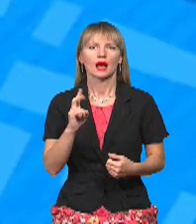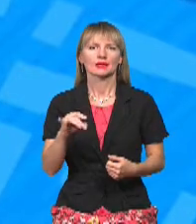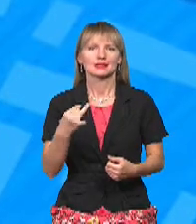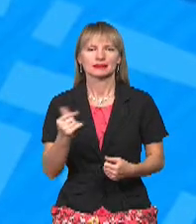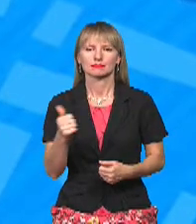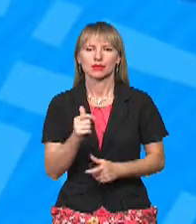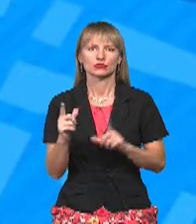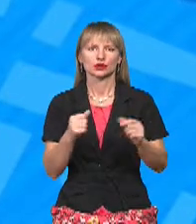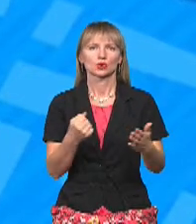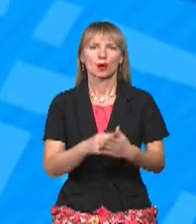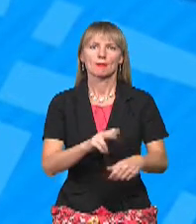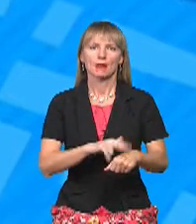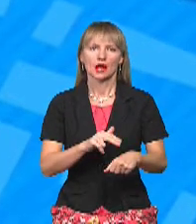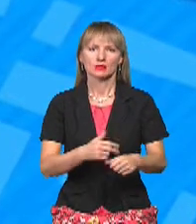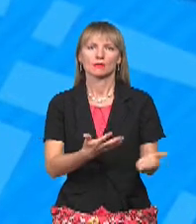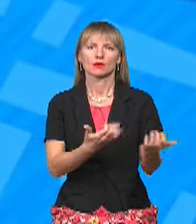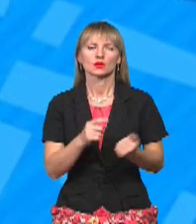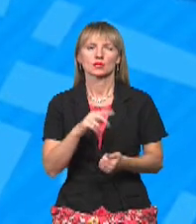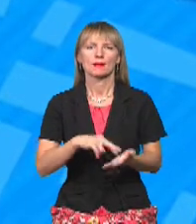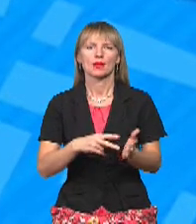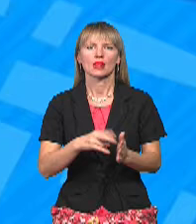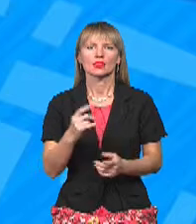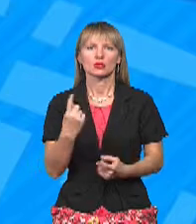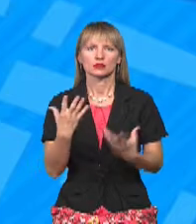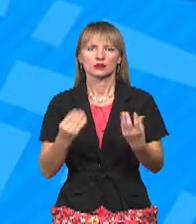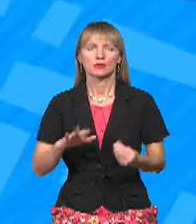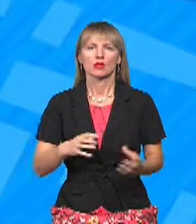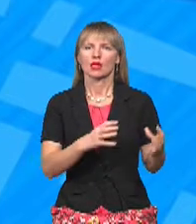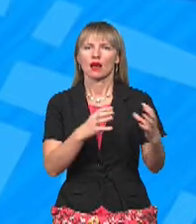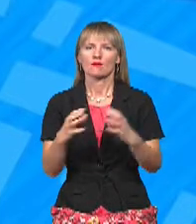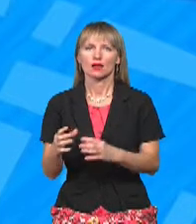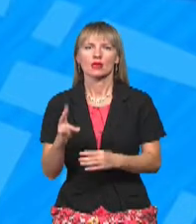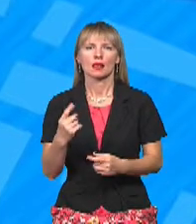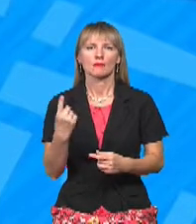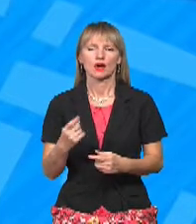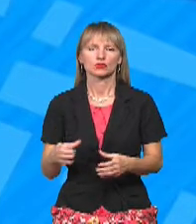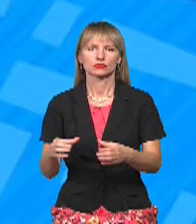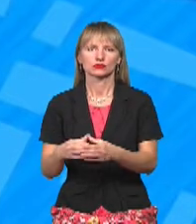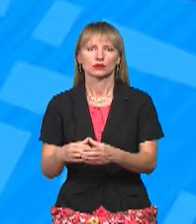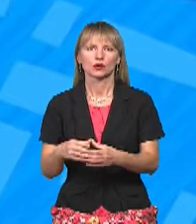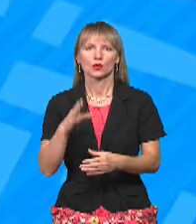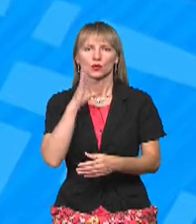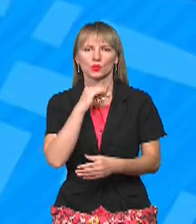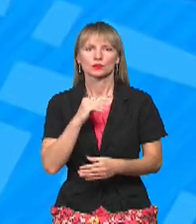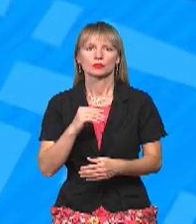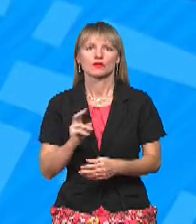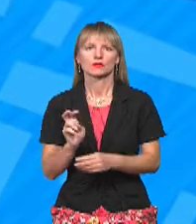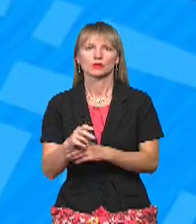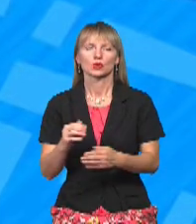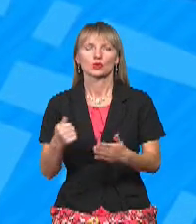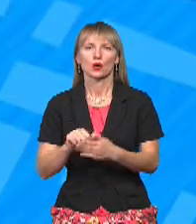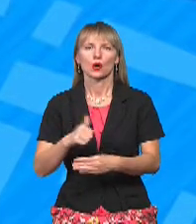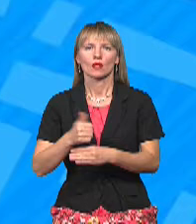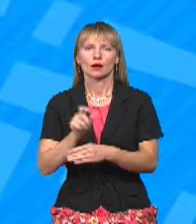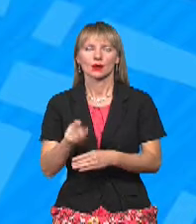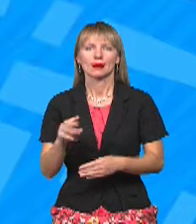автобусі їде до відділення поліції і отримує там план на день. Потім на автобусі Андрій їде на першу дільницю, встигає забігти там до голови громади і, можливо, на